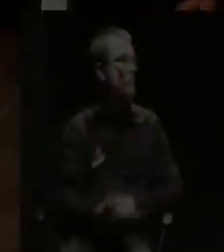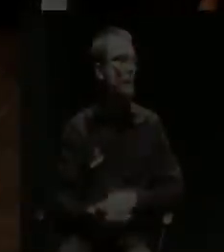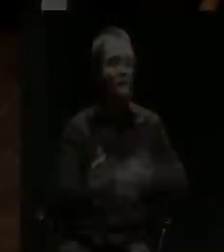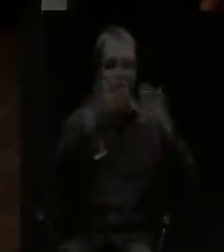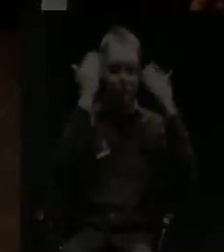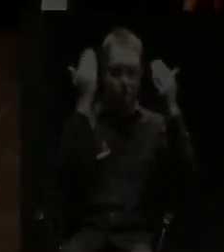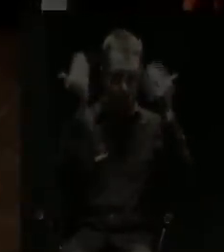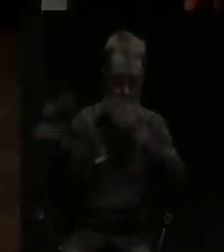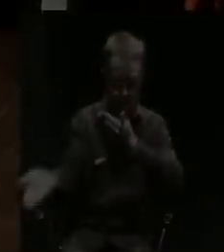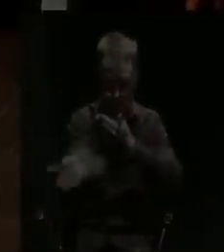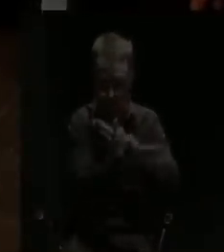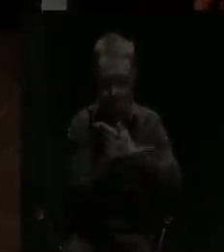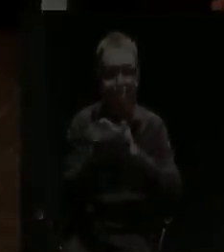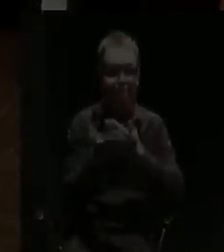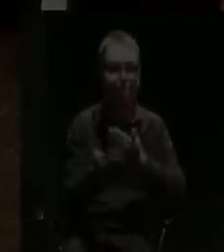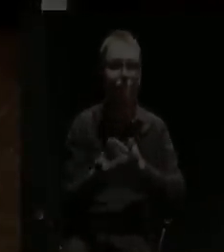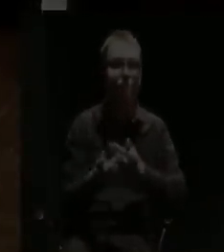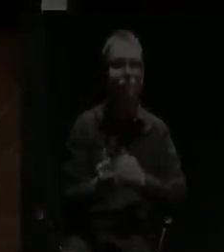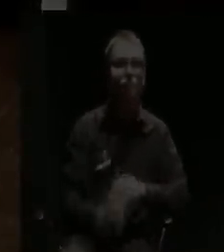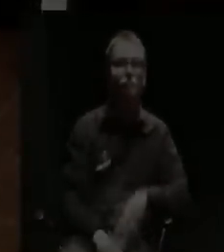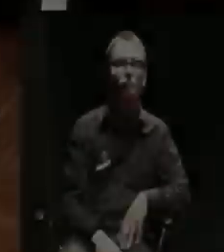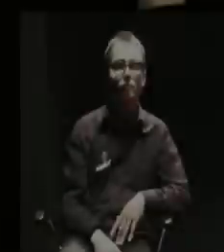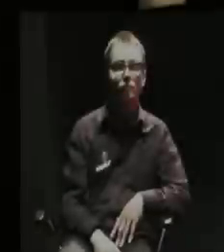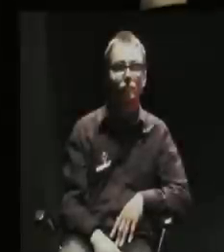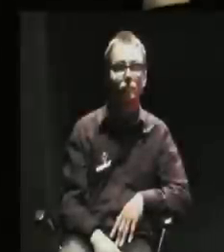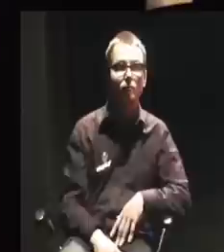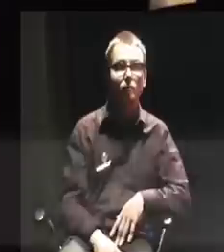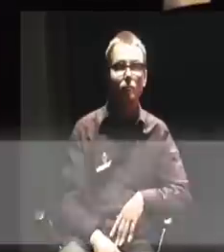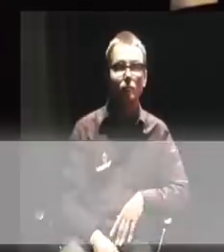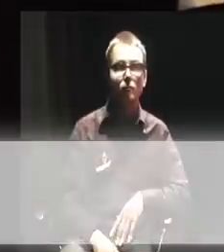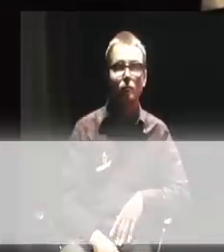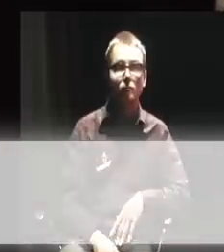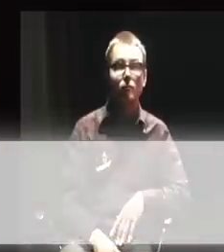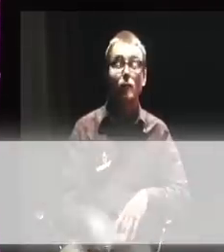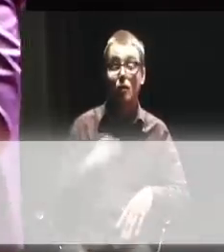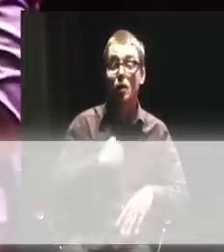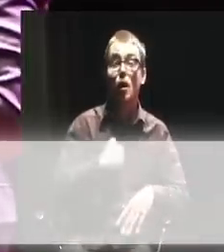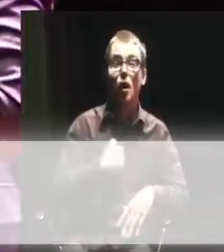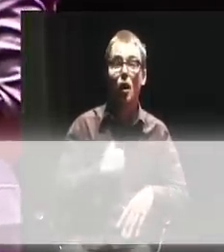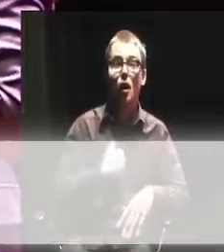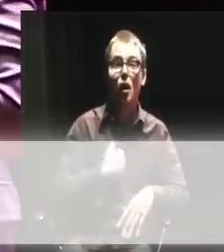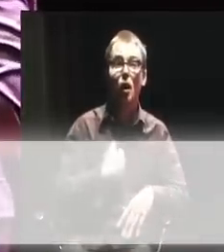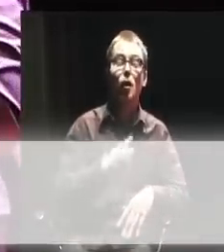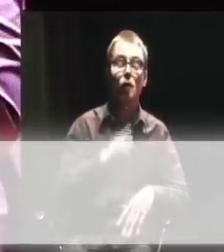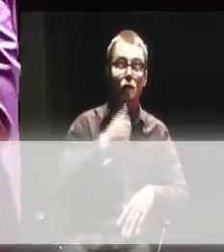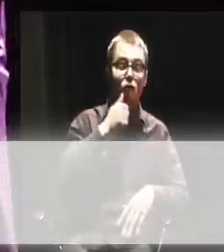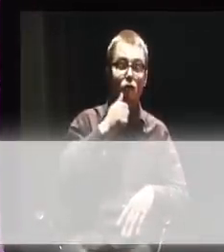Witajcie wszyscy. Gdy wczoraj wracałem do Lublina z Gdańska, w